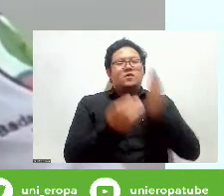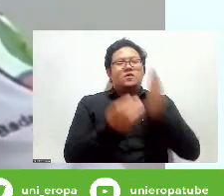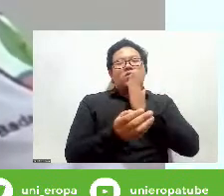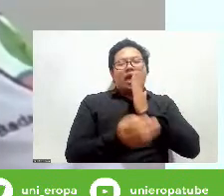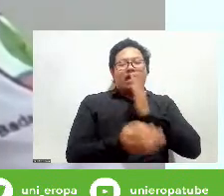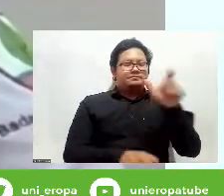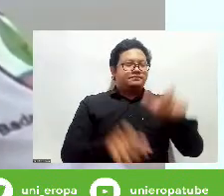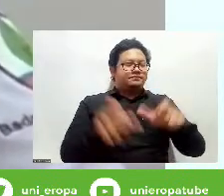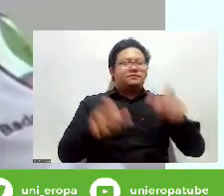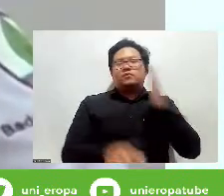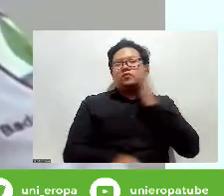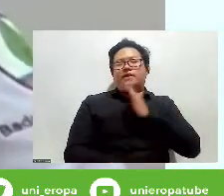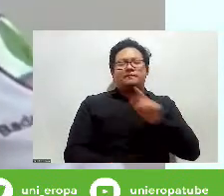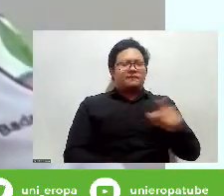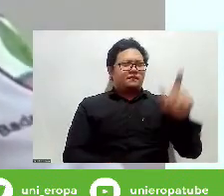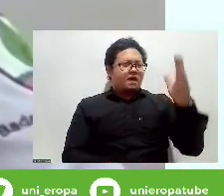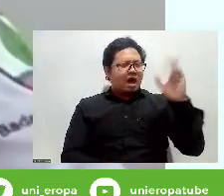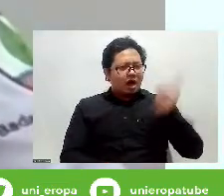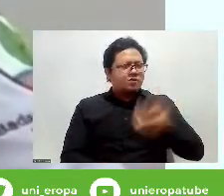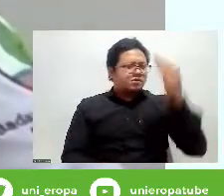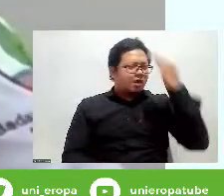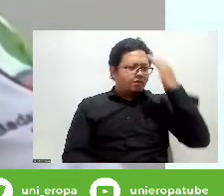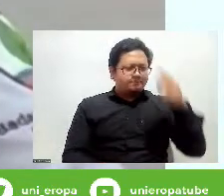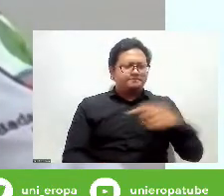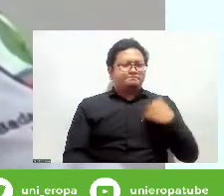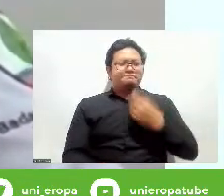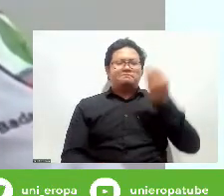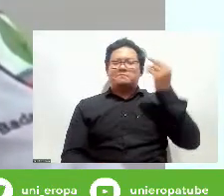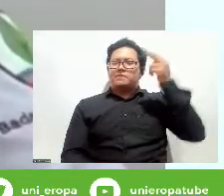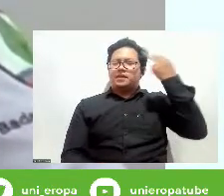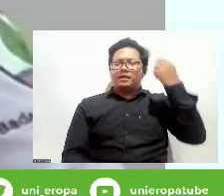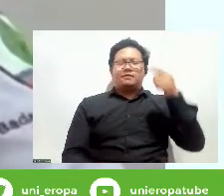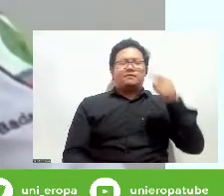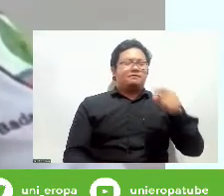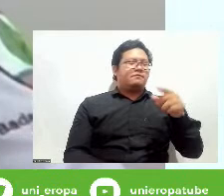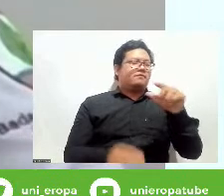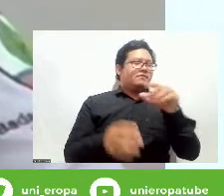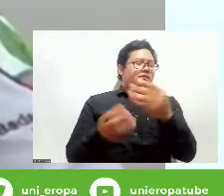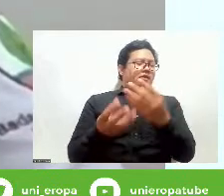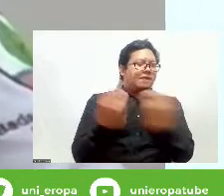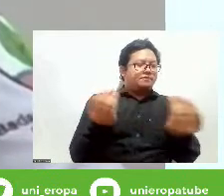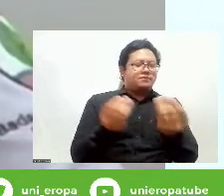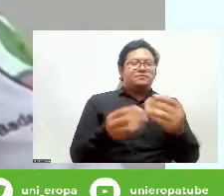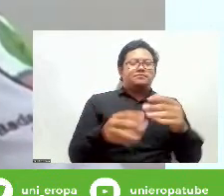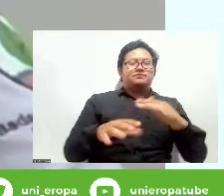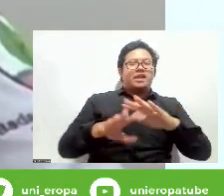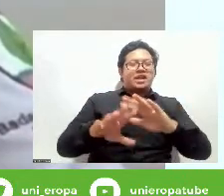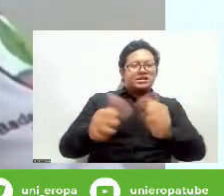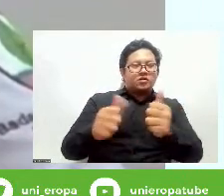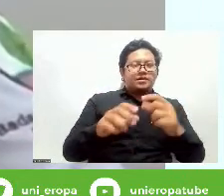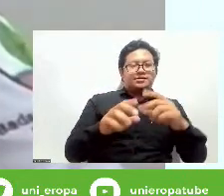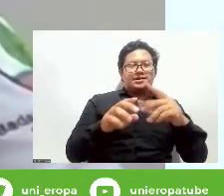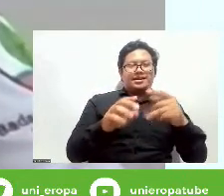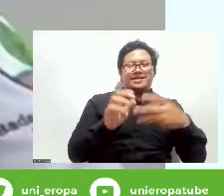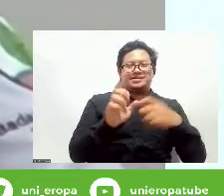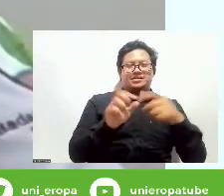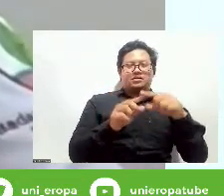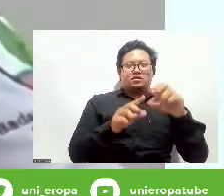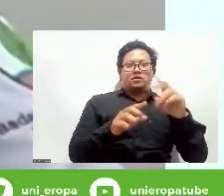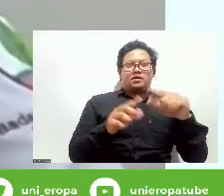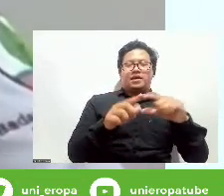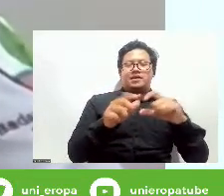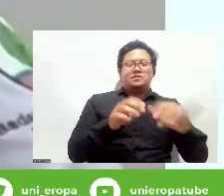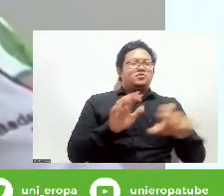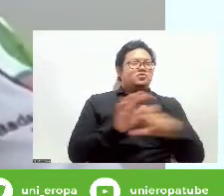dalam hal ini badan restorasi gambut kalau kita melihat gambut luasan